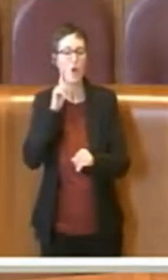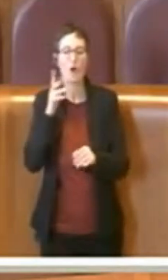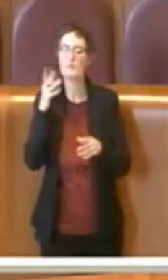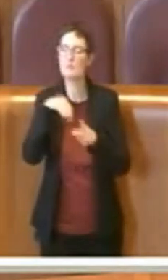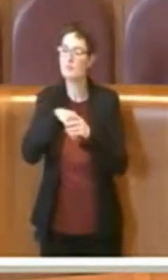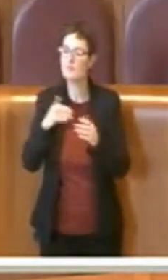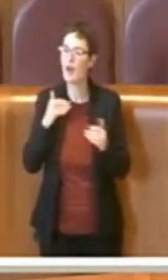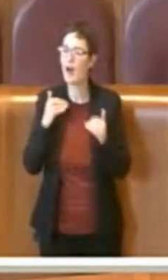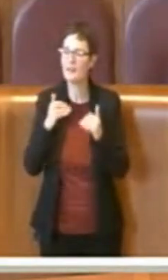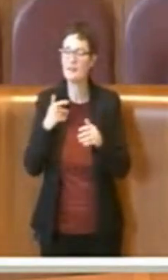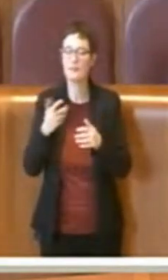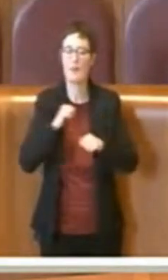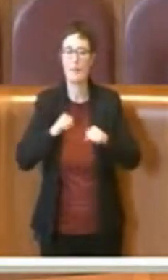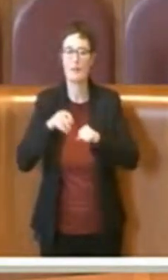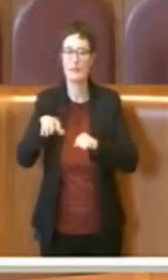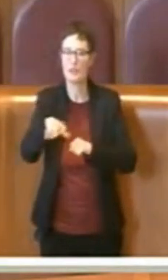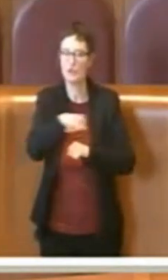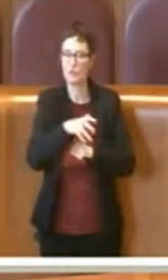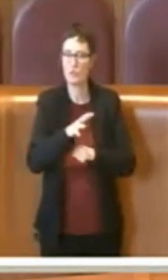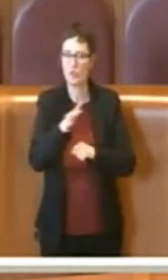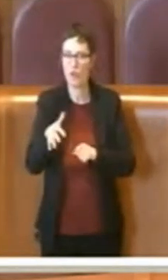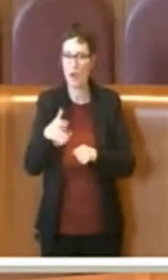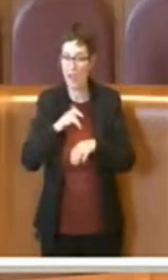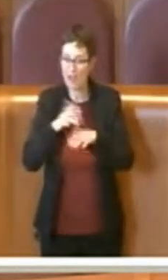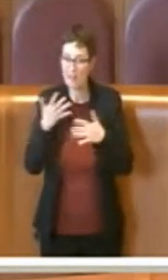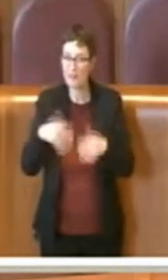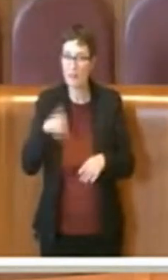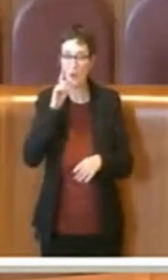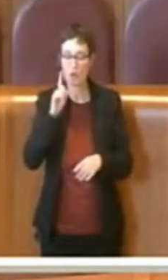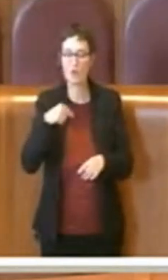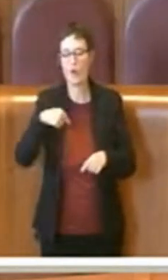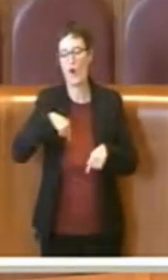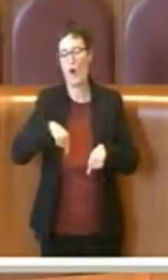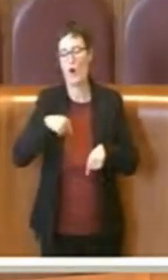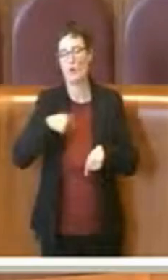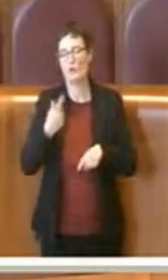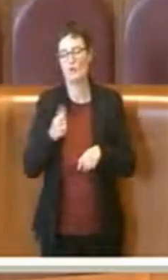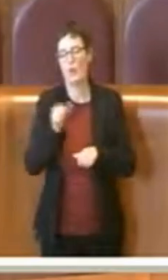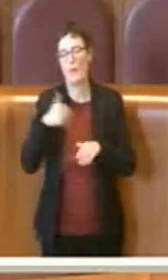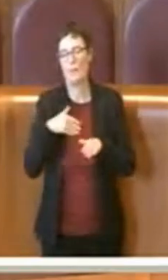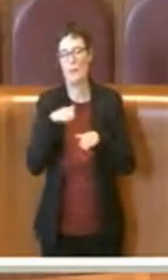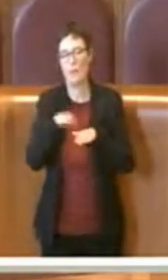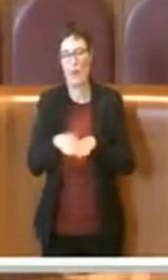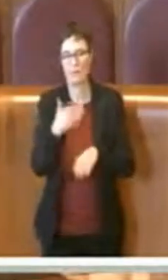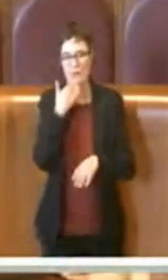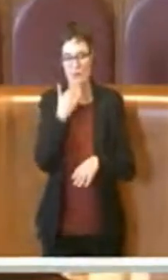ovviamente è un primo passo che noi facciamo verso l'intelligenza artificiale. Grazie.